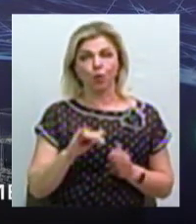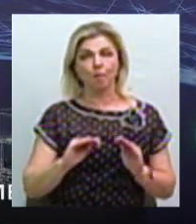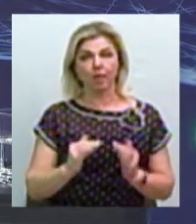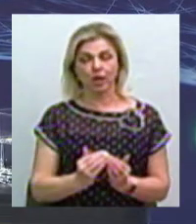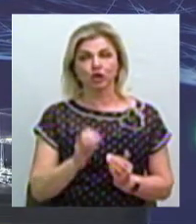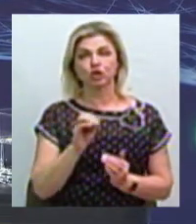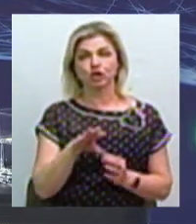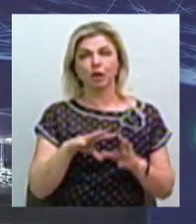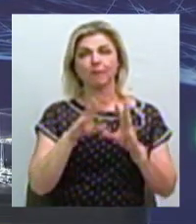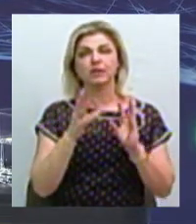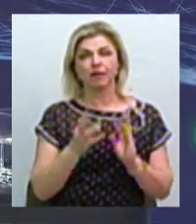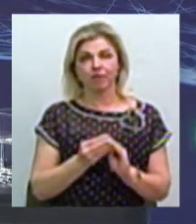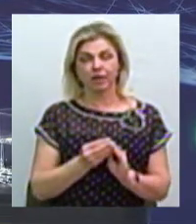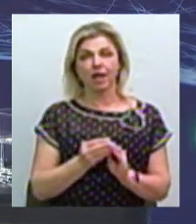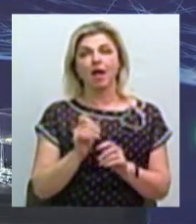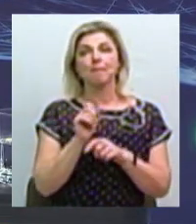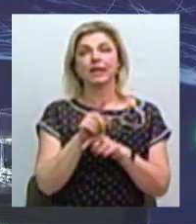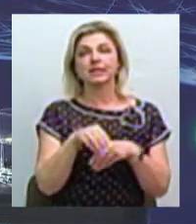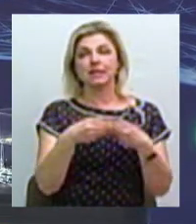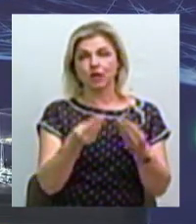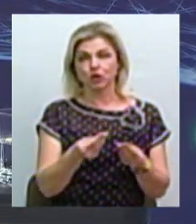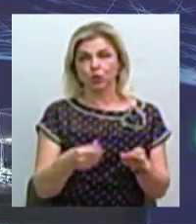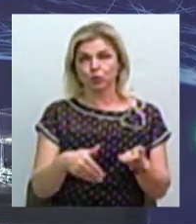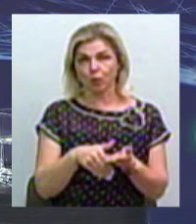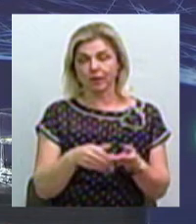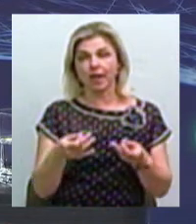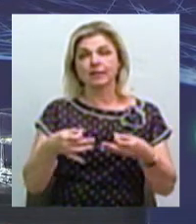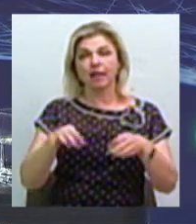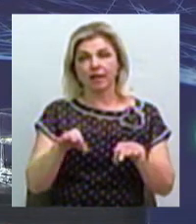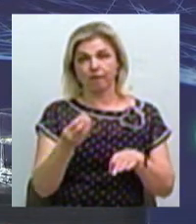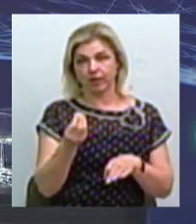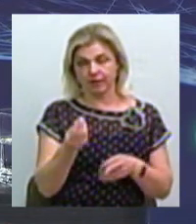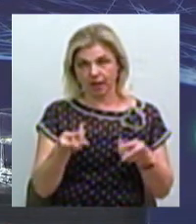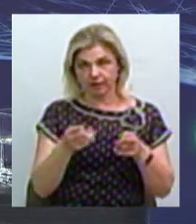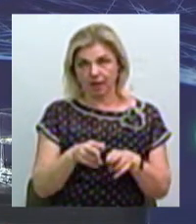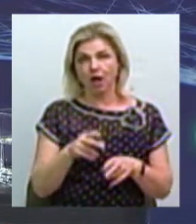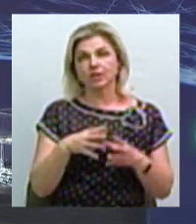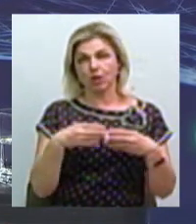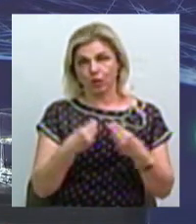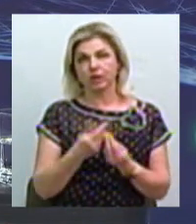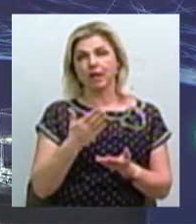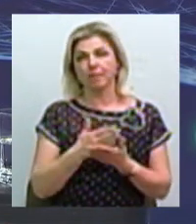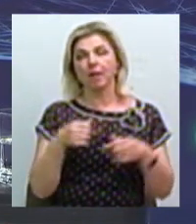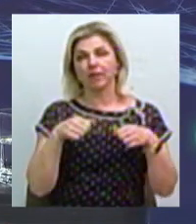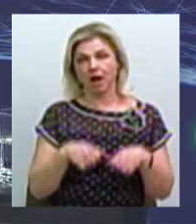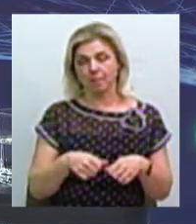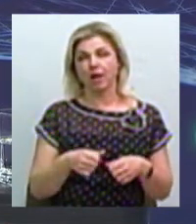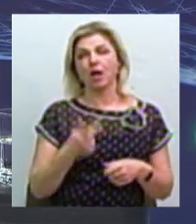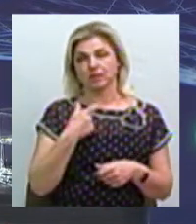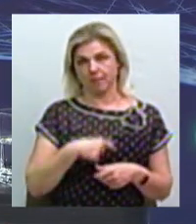сума загальна призначеної субсидії, то залишок коштів родина має право залишити собі, повертати їх не